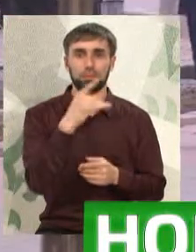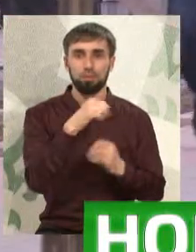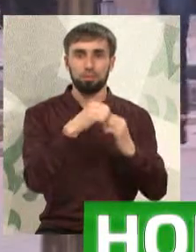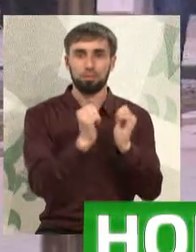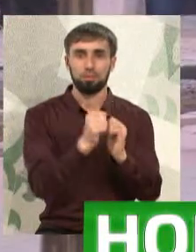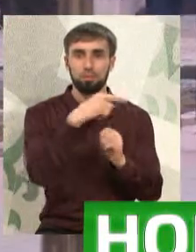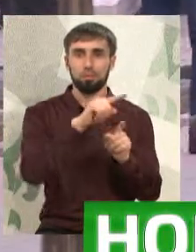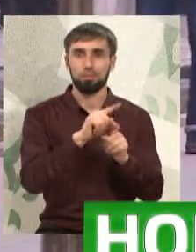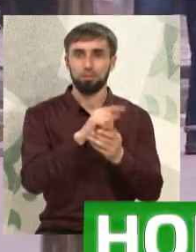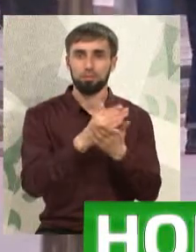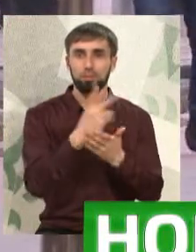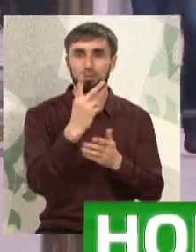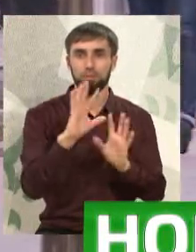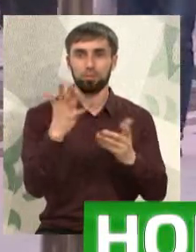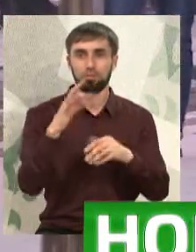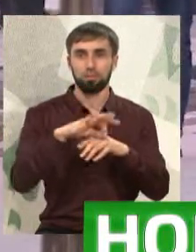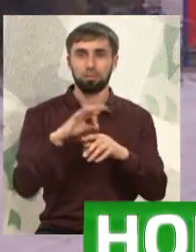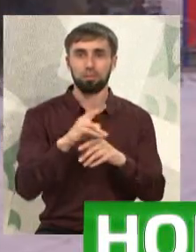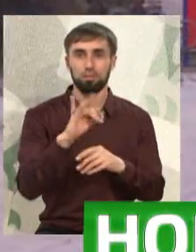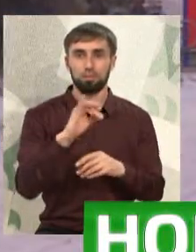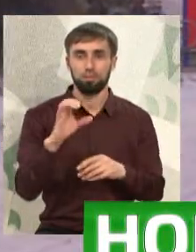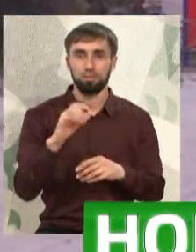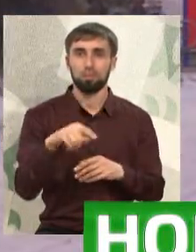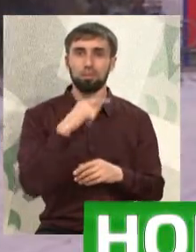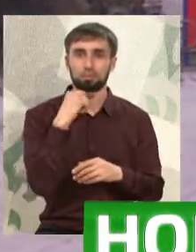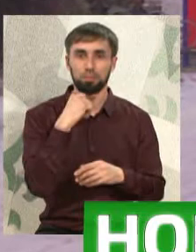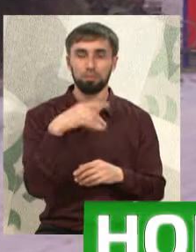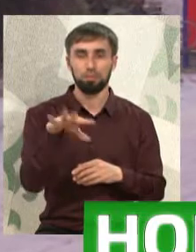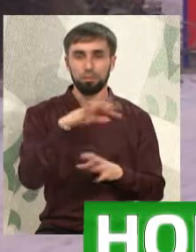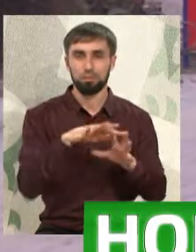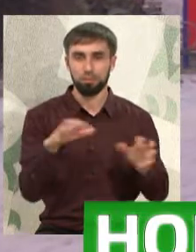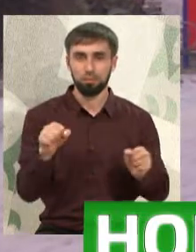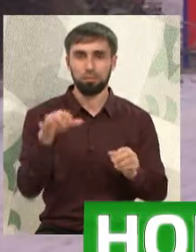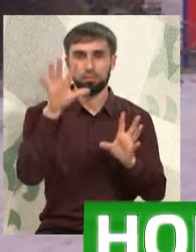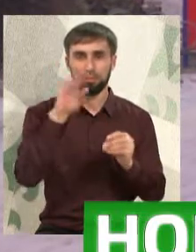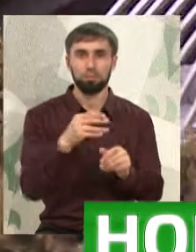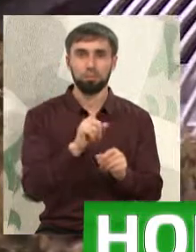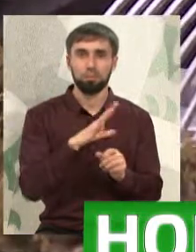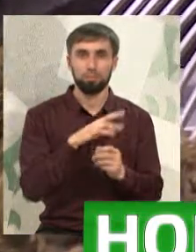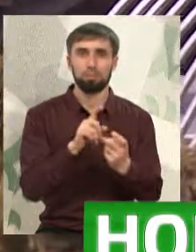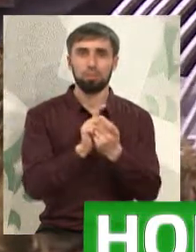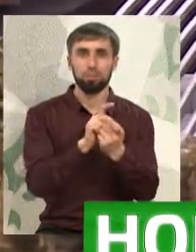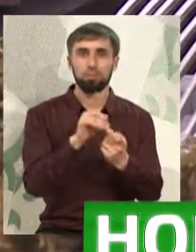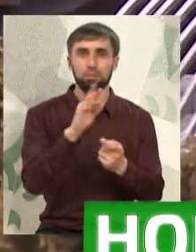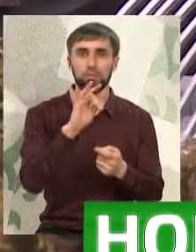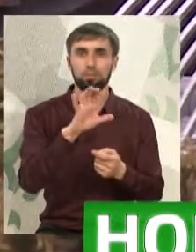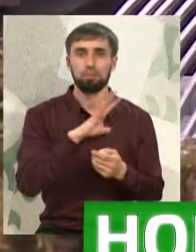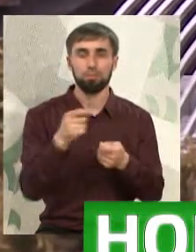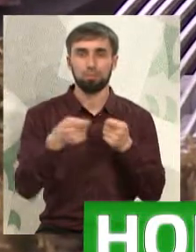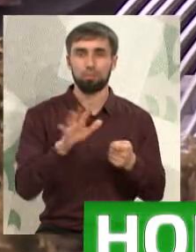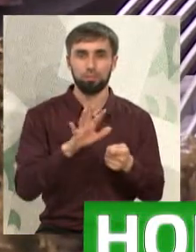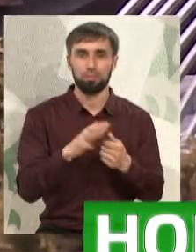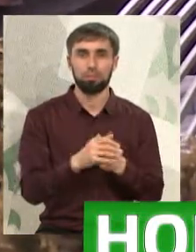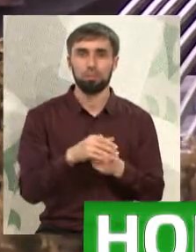Там зафиксировано 2 случая заболевания. Власти Ингушетии предпринимают все меры по недопущению появления коронавируса у нас в